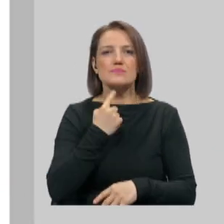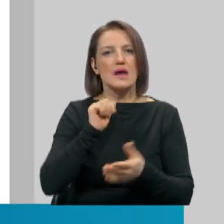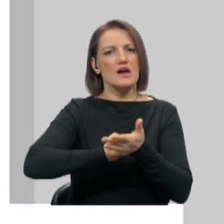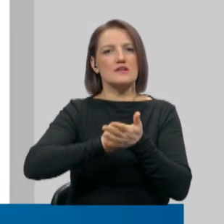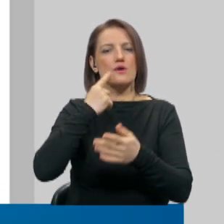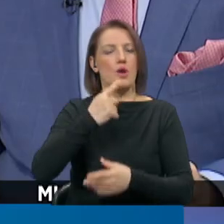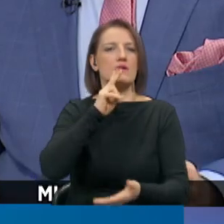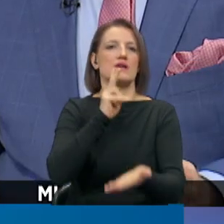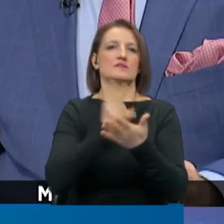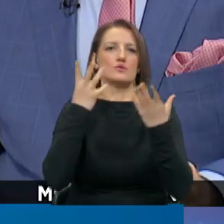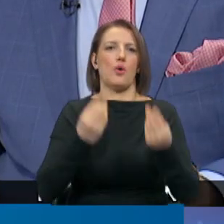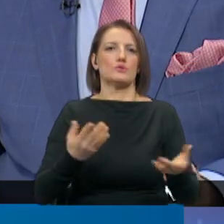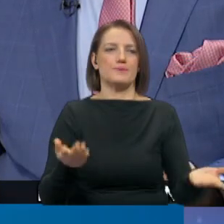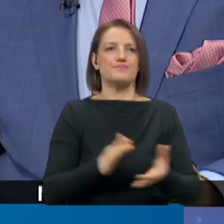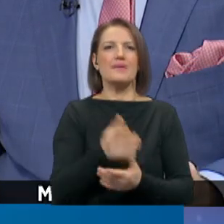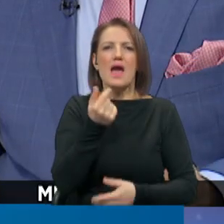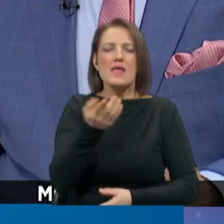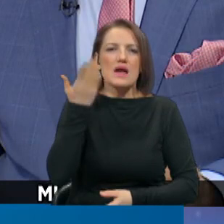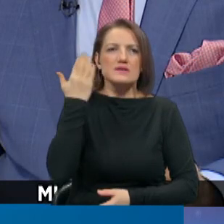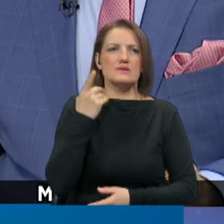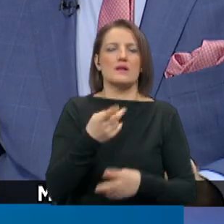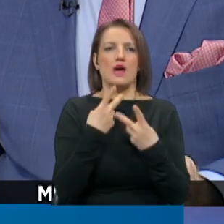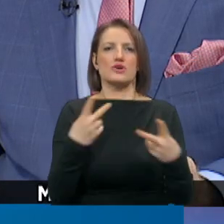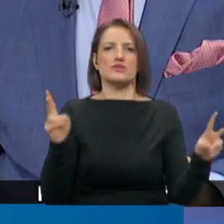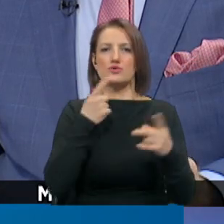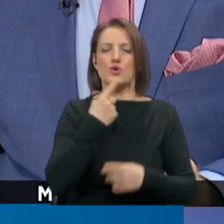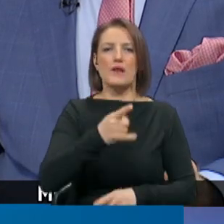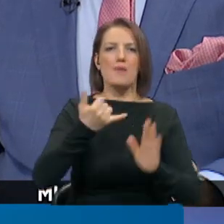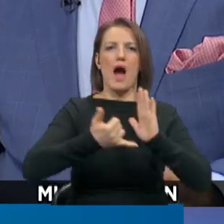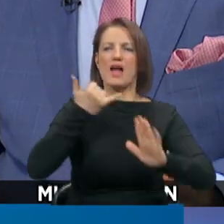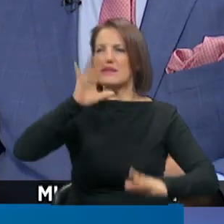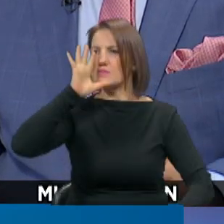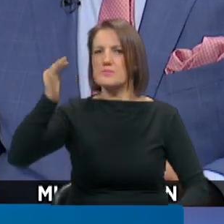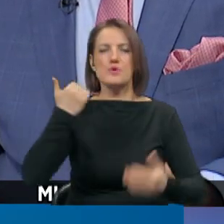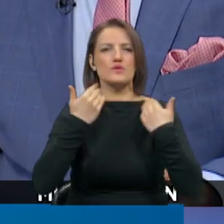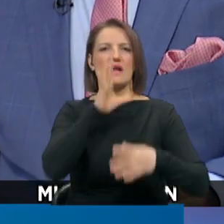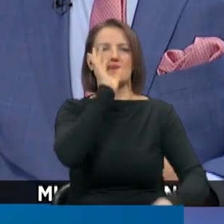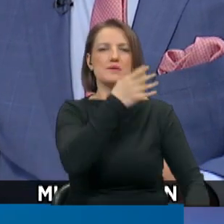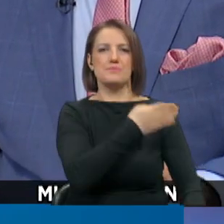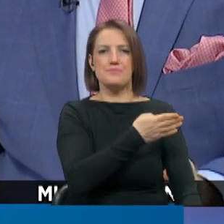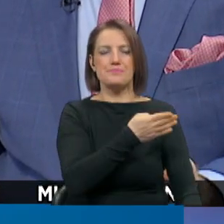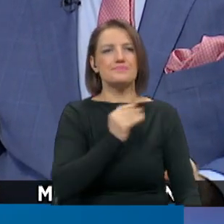Gazete ile kesinleşti En azından akşam böyle bir şey olacak söyleyeyim Antep kim Yozgat